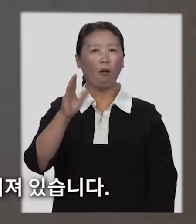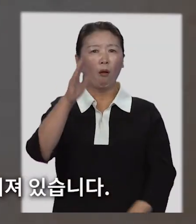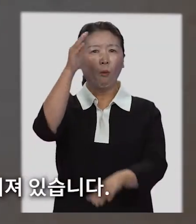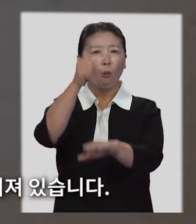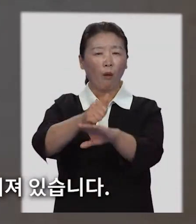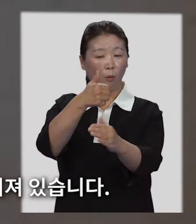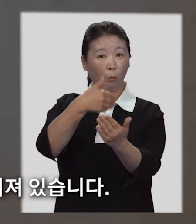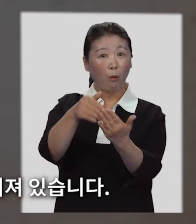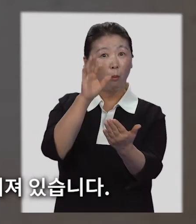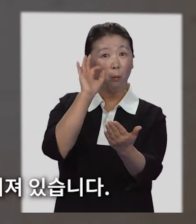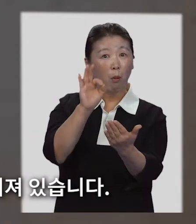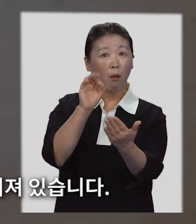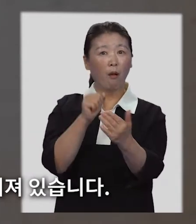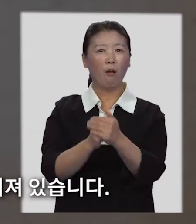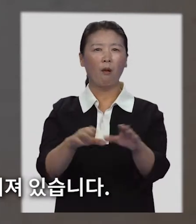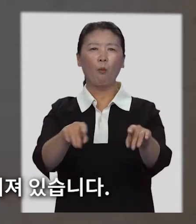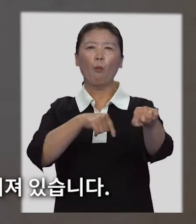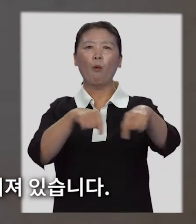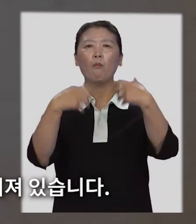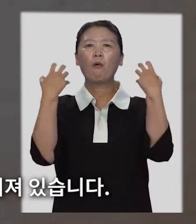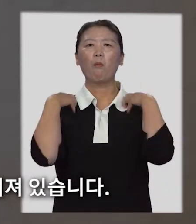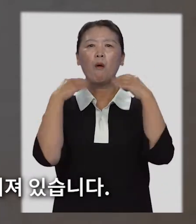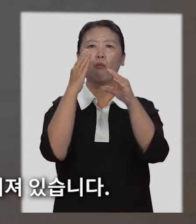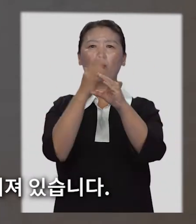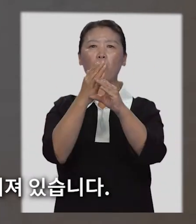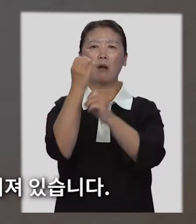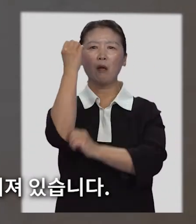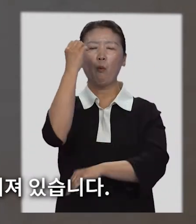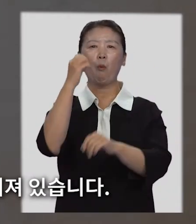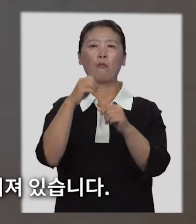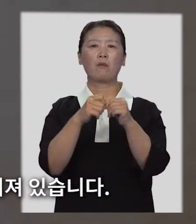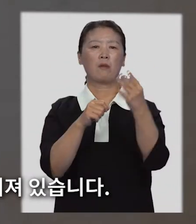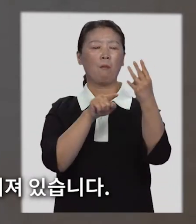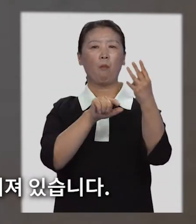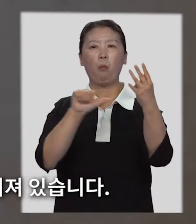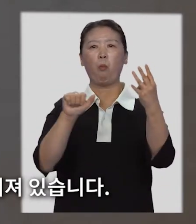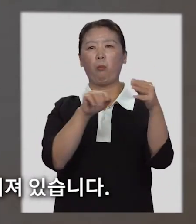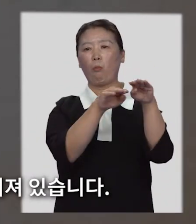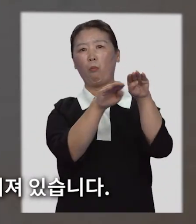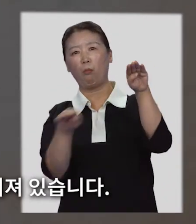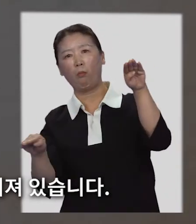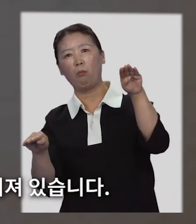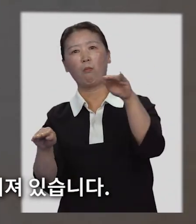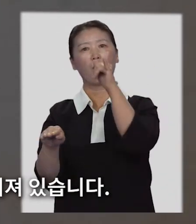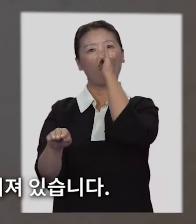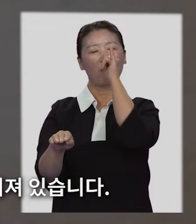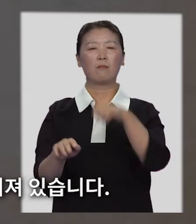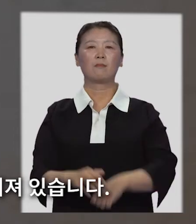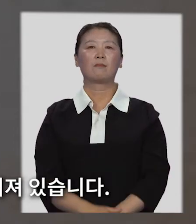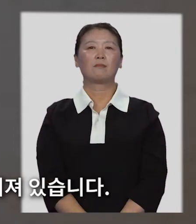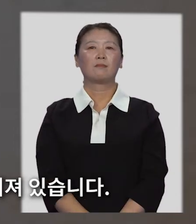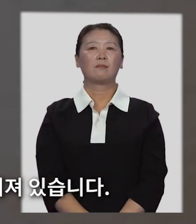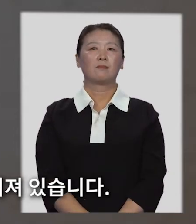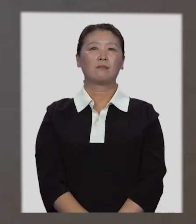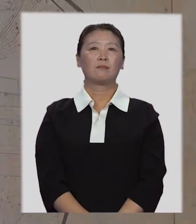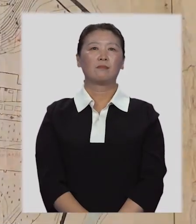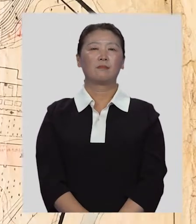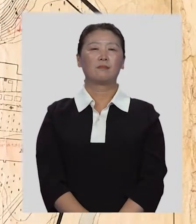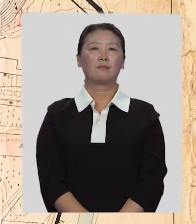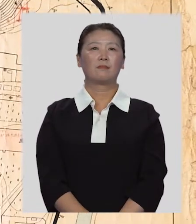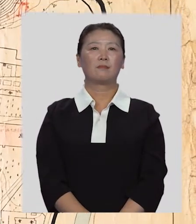하지만 최종 도면에는 총독부 청사를 중심으로 기본축이 3.5도 틀어져 있습니다.